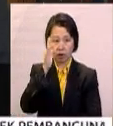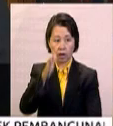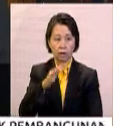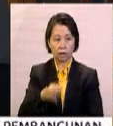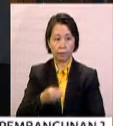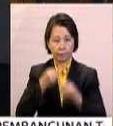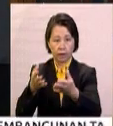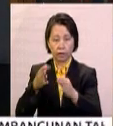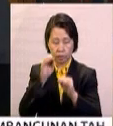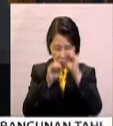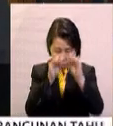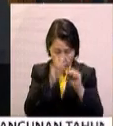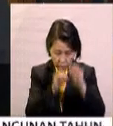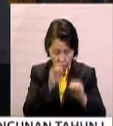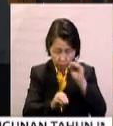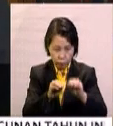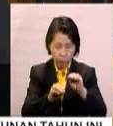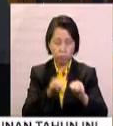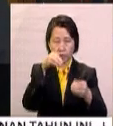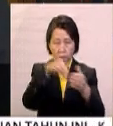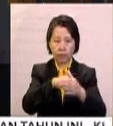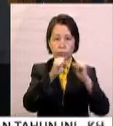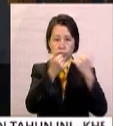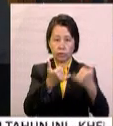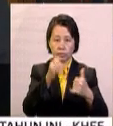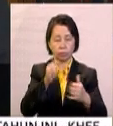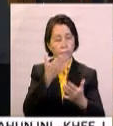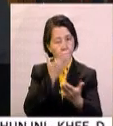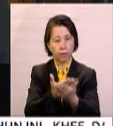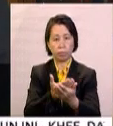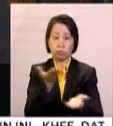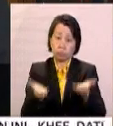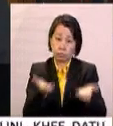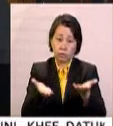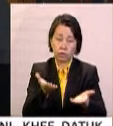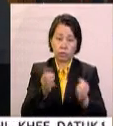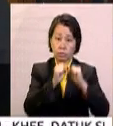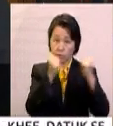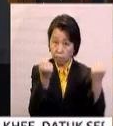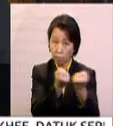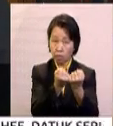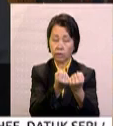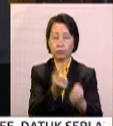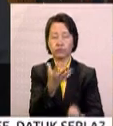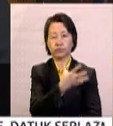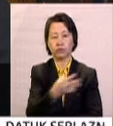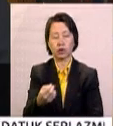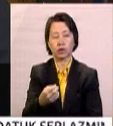dapat memberikan input yang sebaik mungkin dan